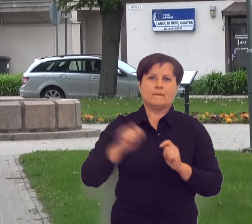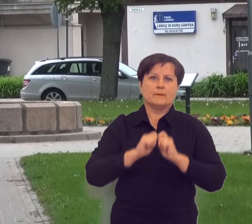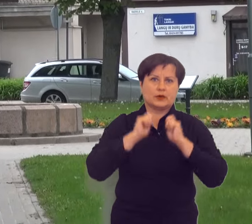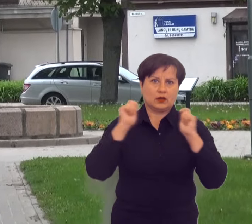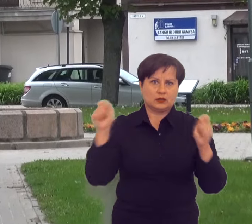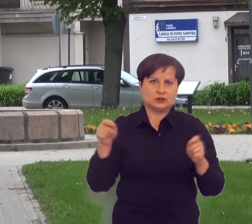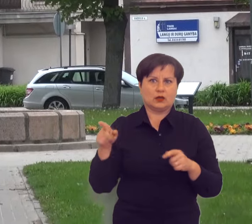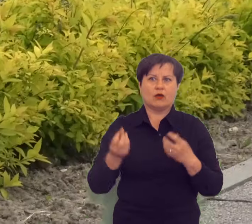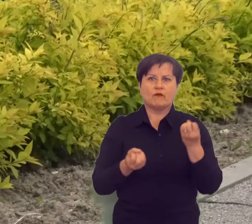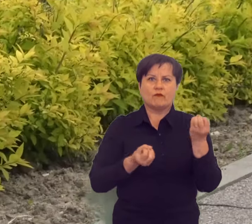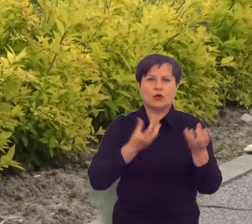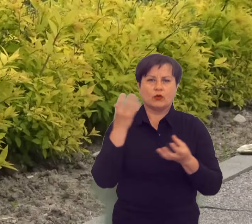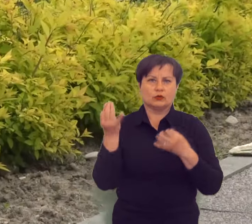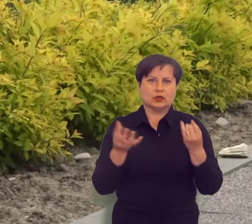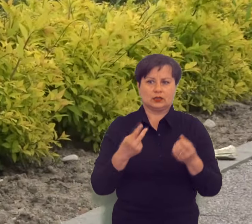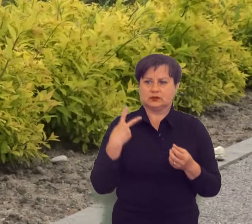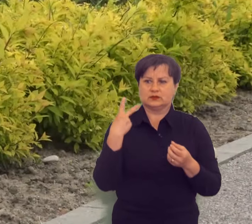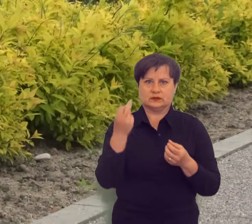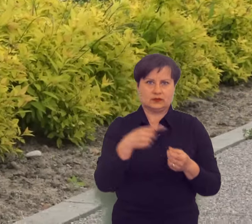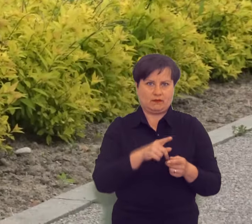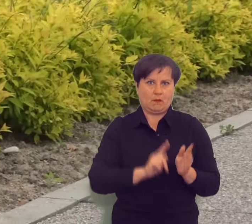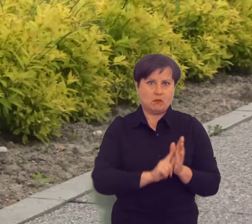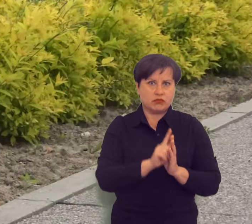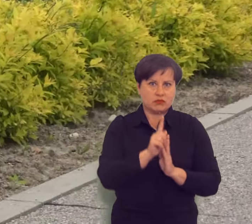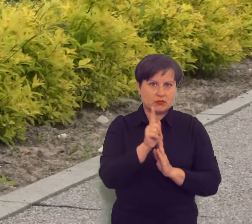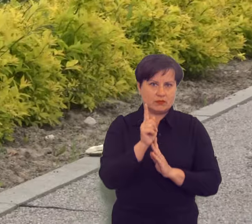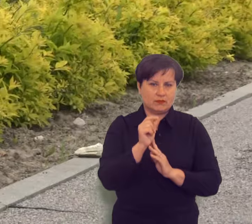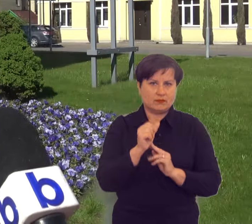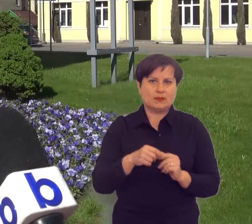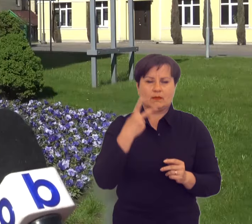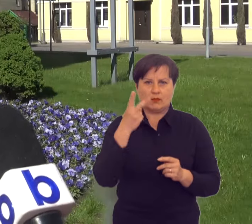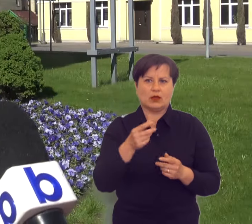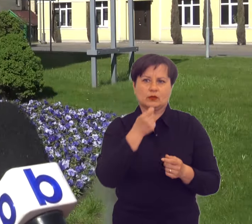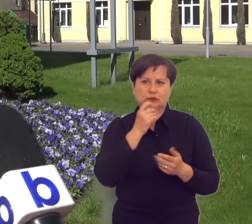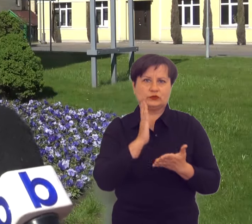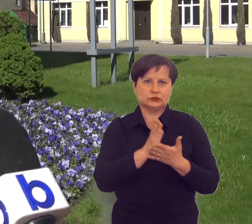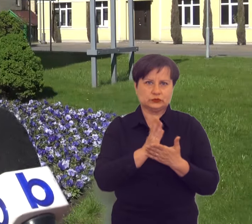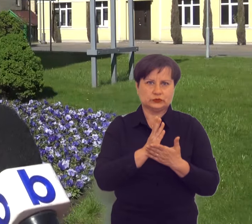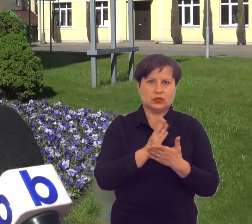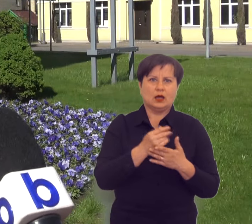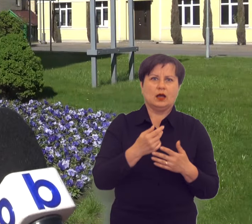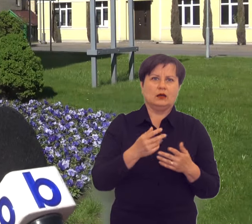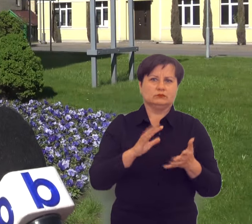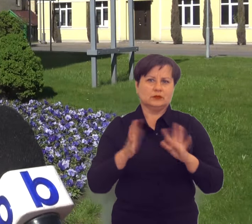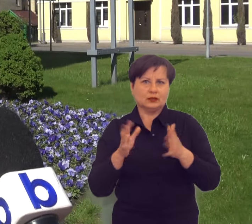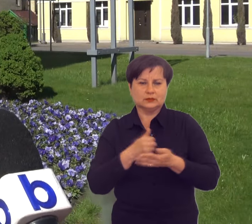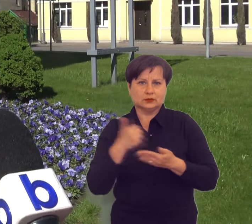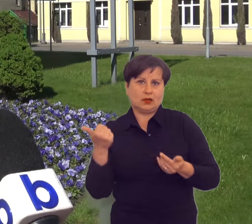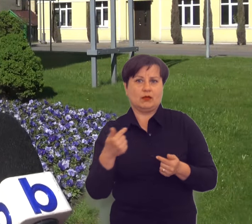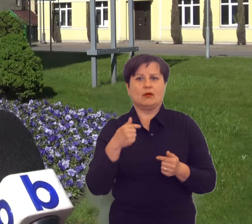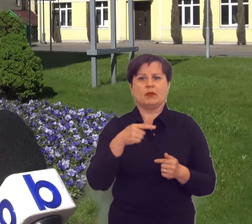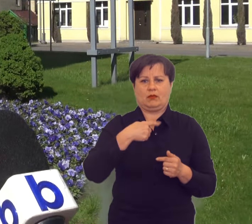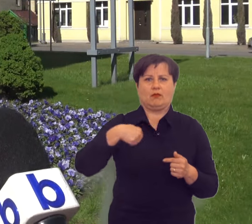tai pati pradžia su jais, dar fontanai tik veikia apie keletą savaičių. Matome, kad yra tų nesklandumų, bet mes, kas